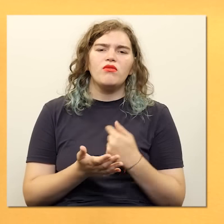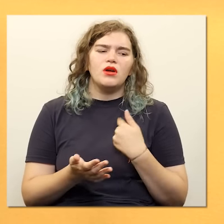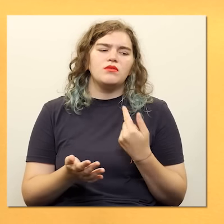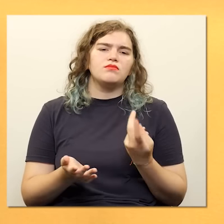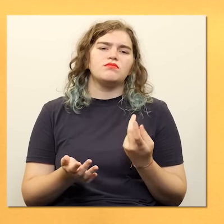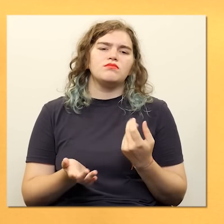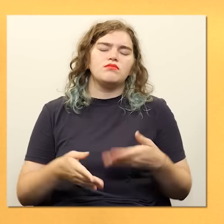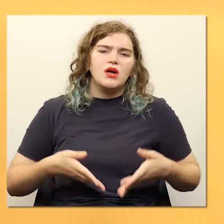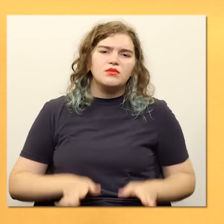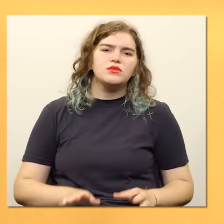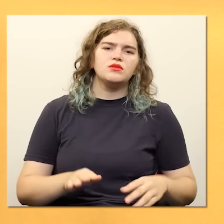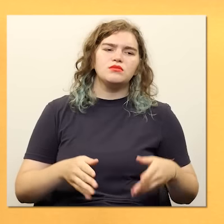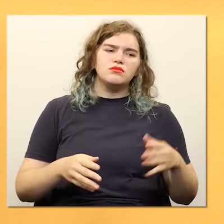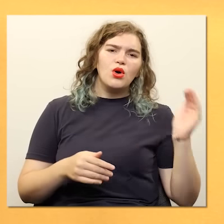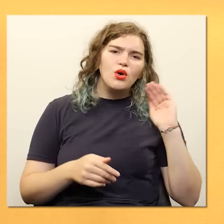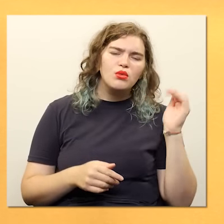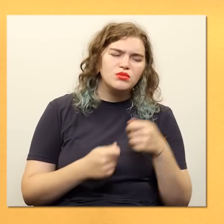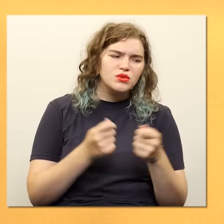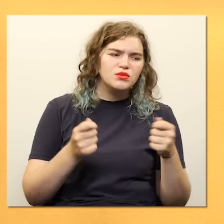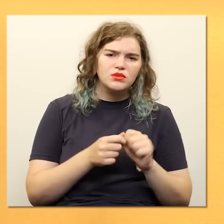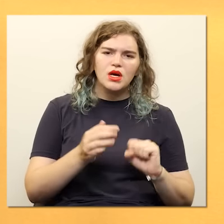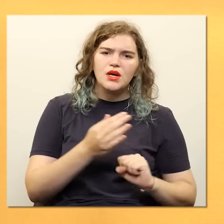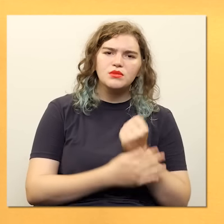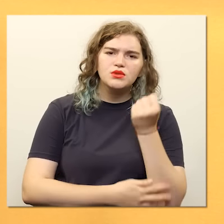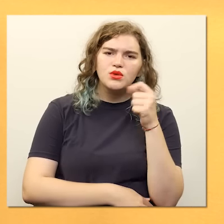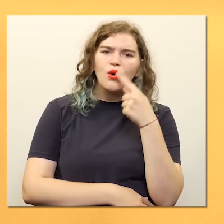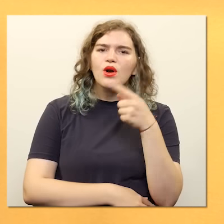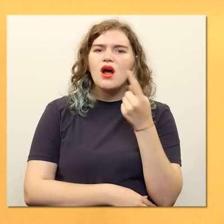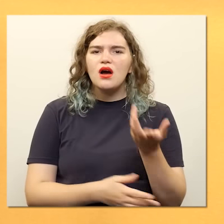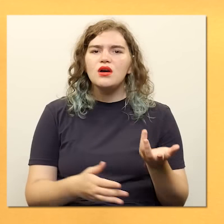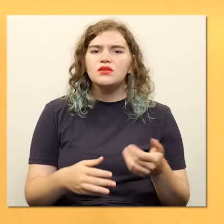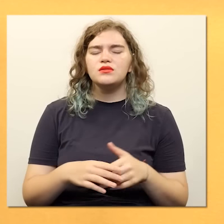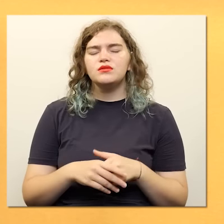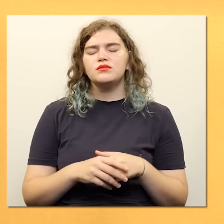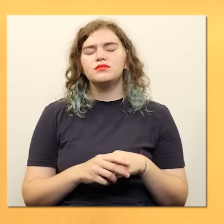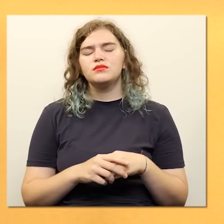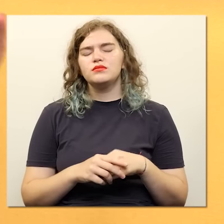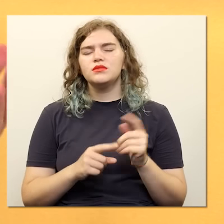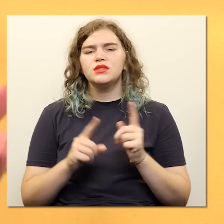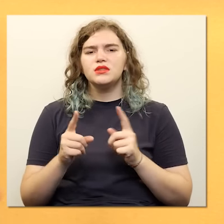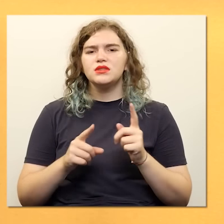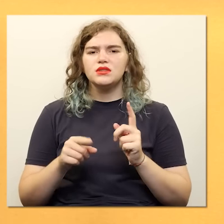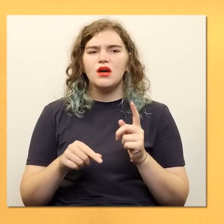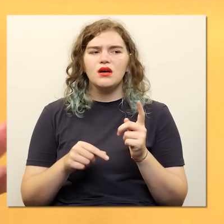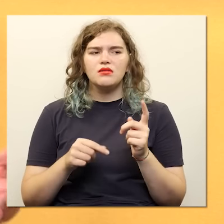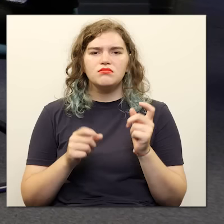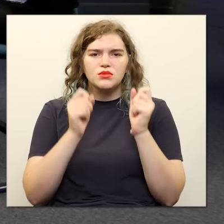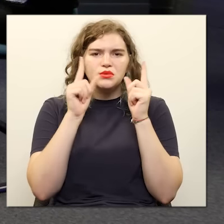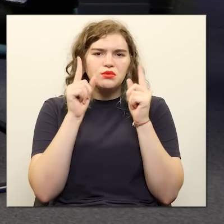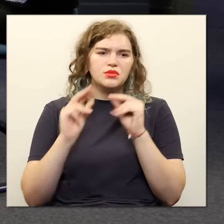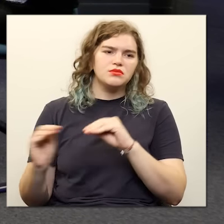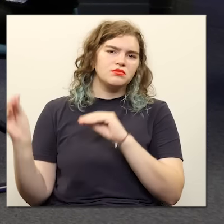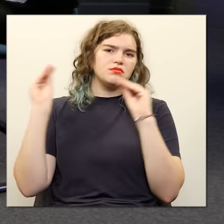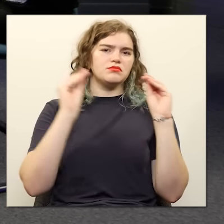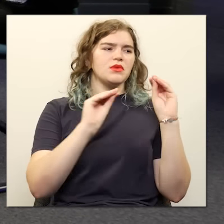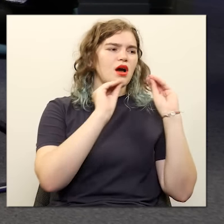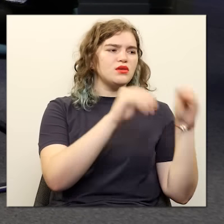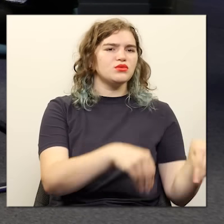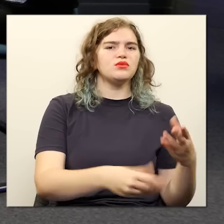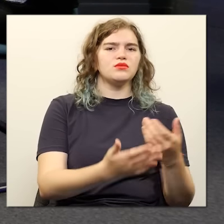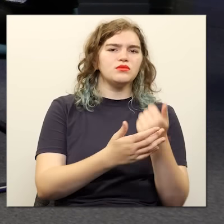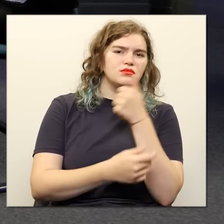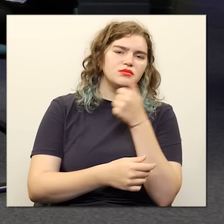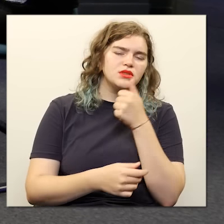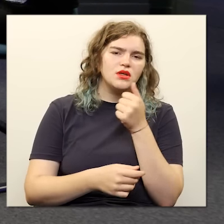m-am născut, am copilărit, am crescut la oraș. Și dintr-o dată am ajuns la